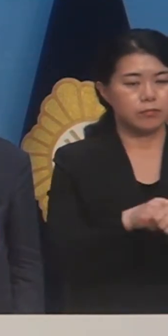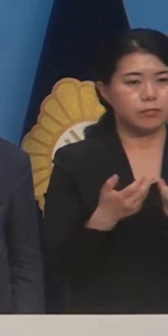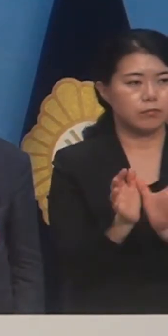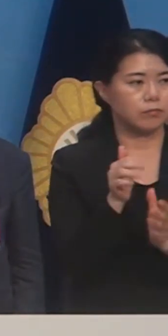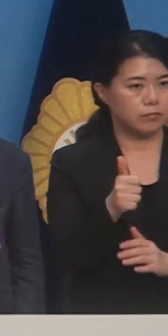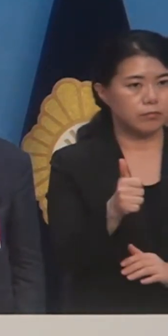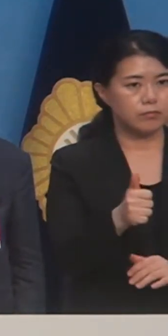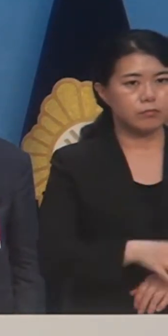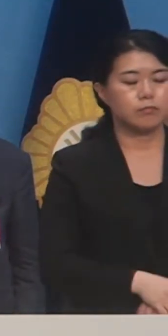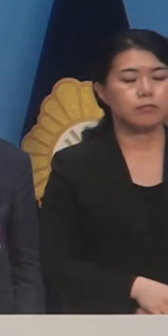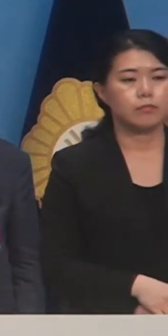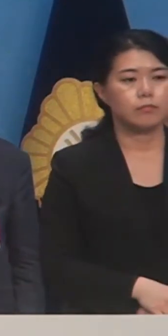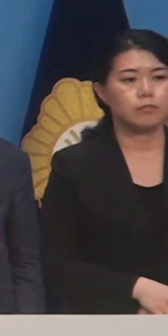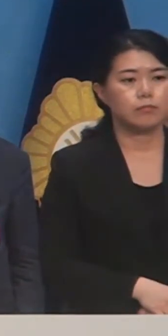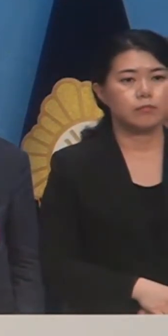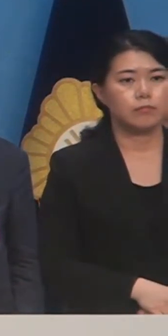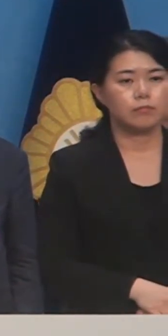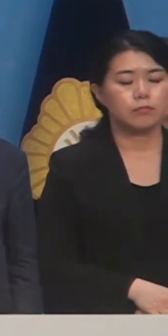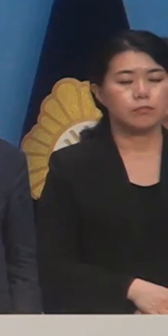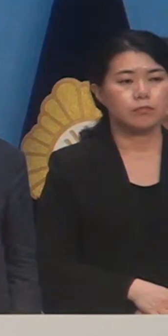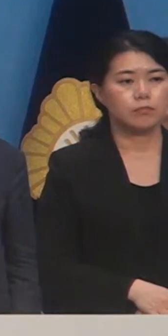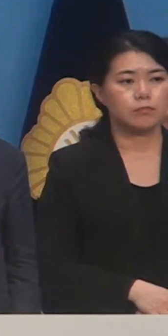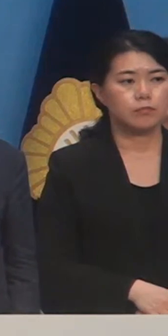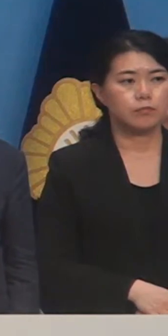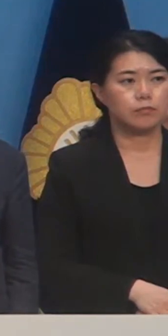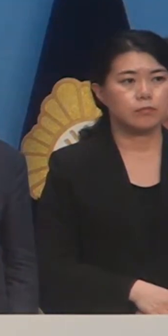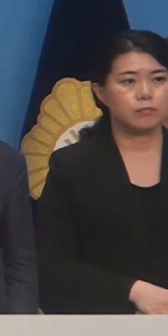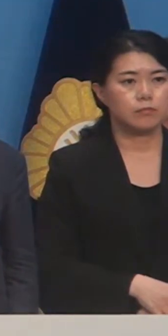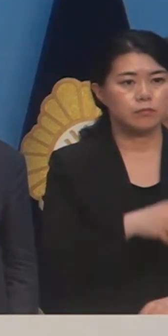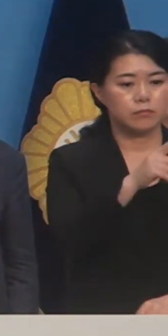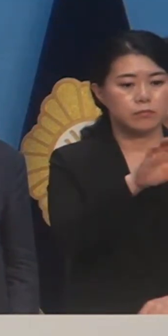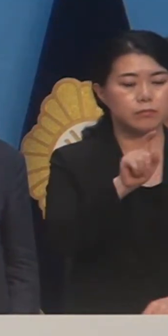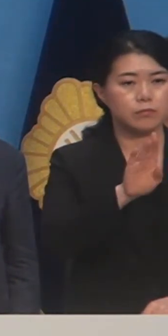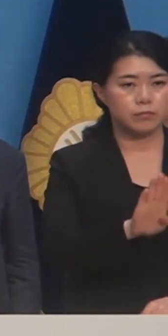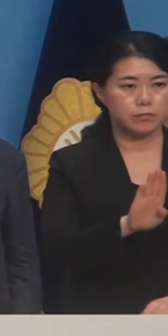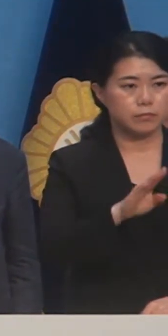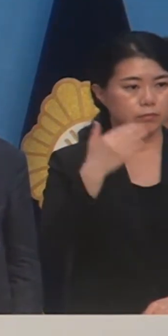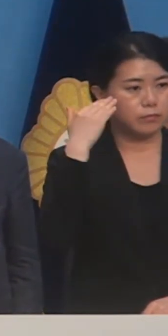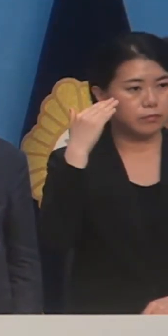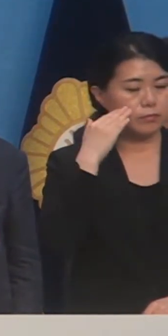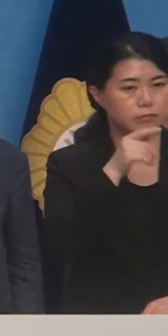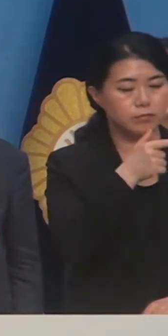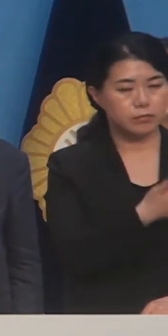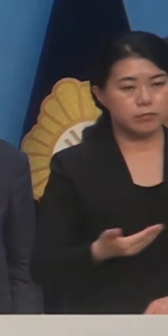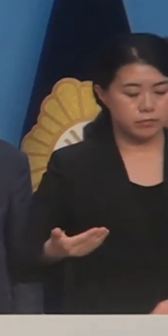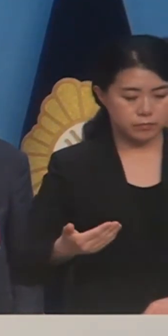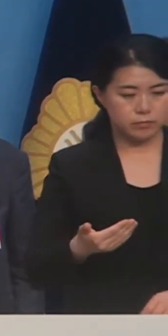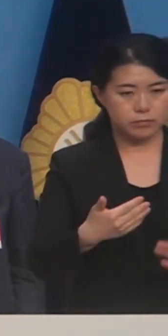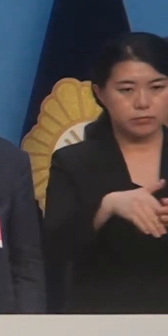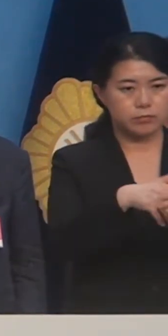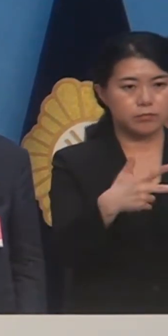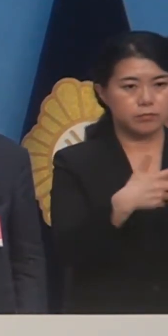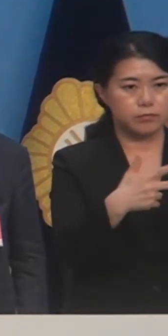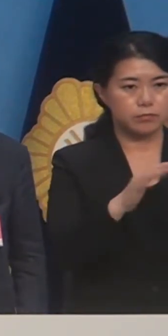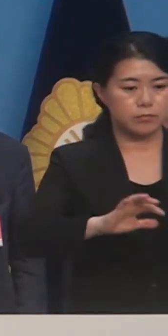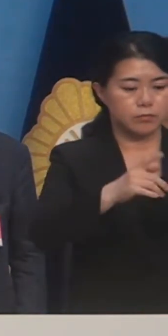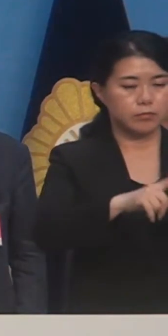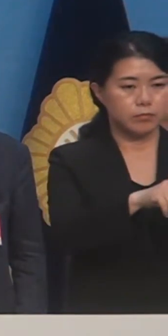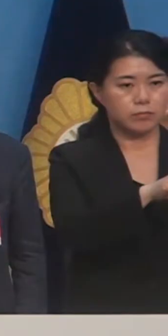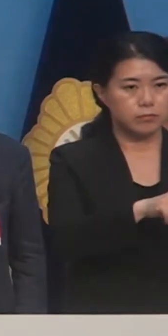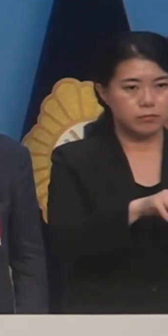한미외교특별단장이신 이규범 박사님, 네. 그리고 K-팝 한류문화재단의 세계연맹